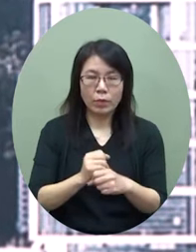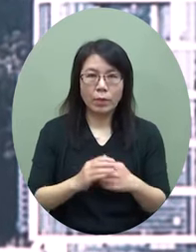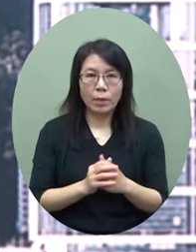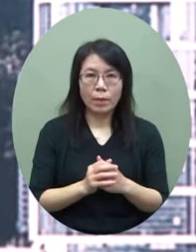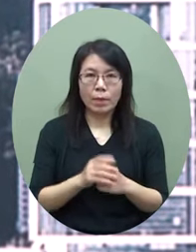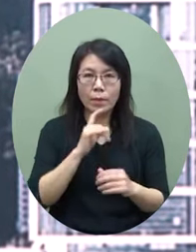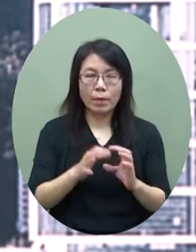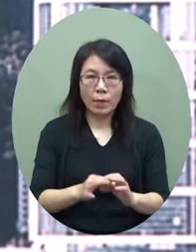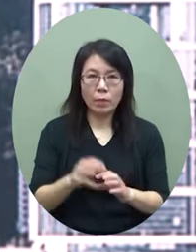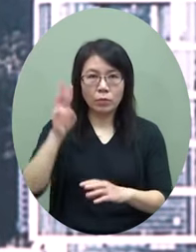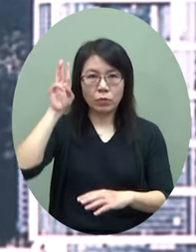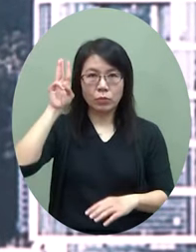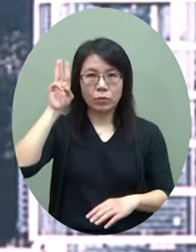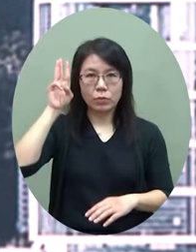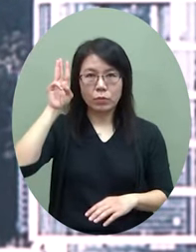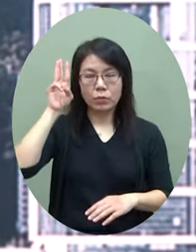关于宣誓